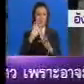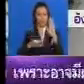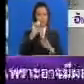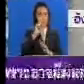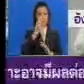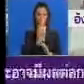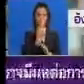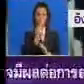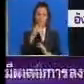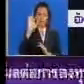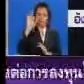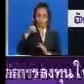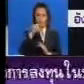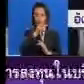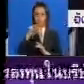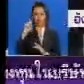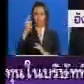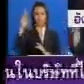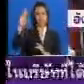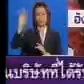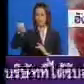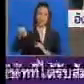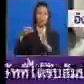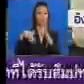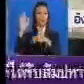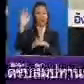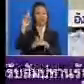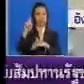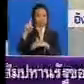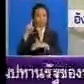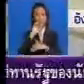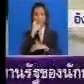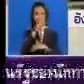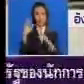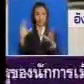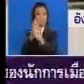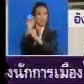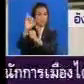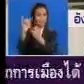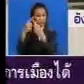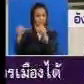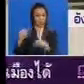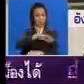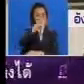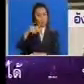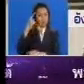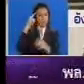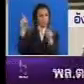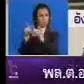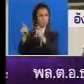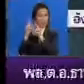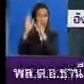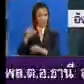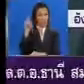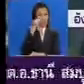ถึง 65,000 คนในช่วงหน้าหนาวนี้แม้ผู้เชี่ยวชาญยังไม่ได้ข้อสรุปแต่ก็เห็นพ้องกันว่าถ้ามีประชากรอังกฤษ